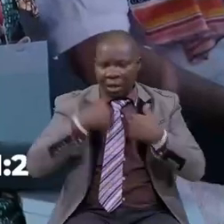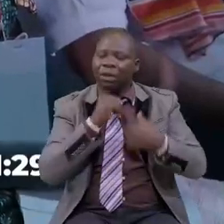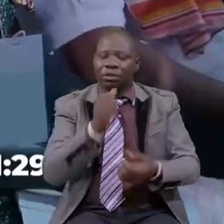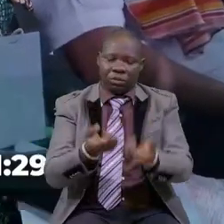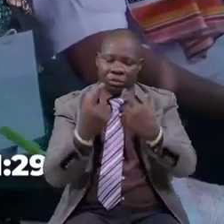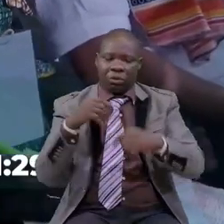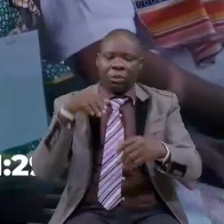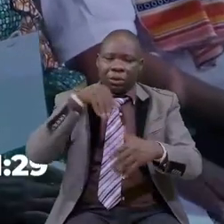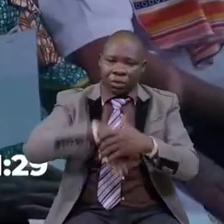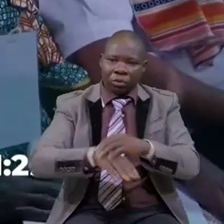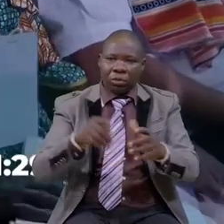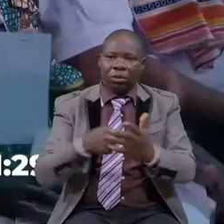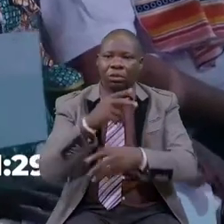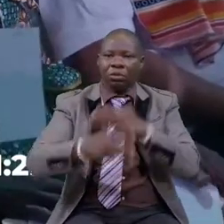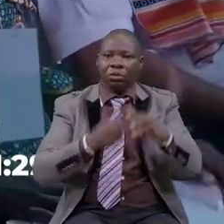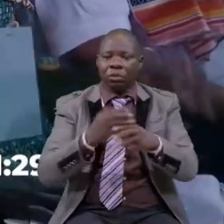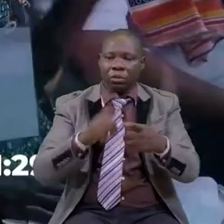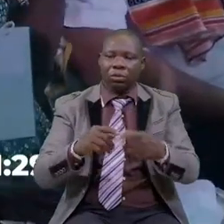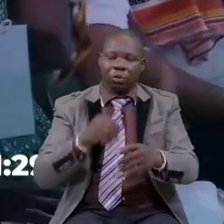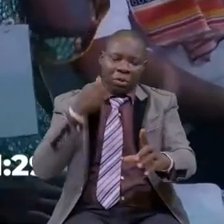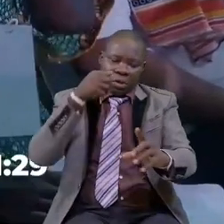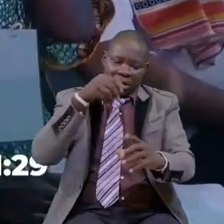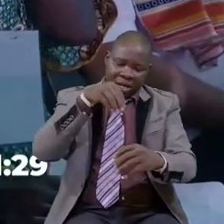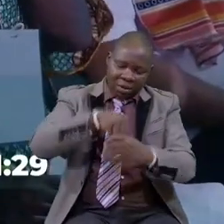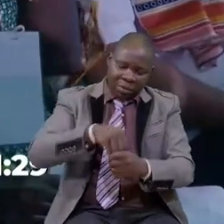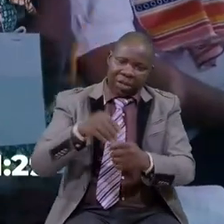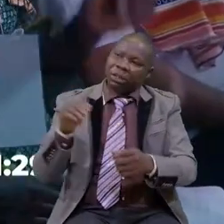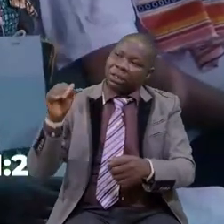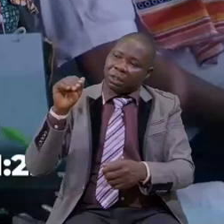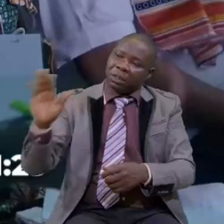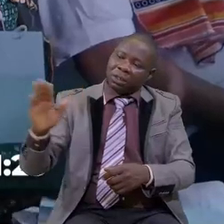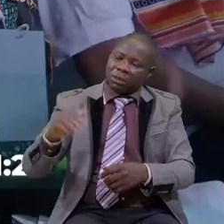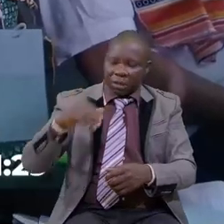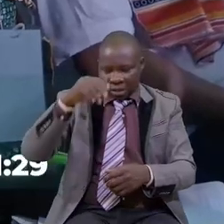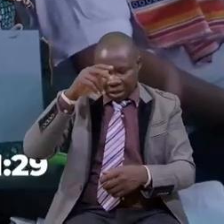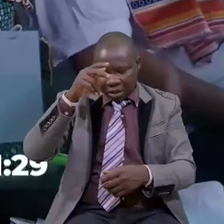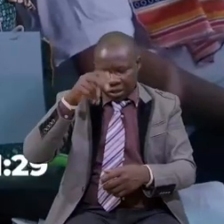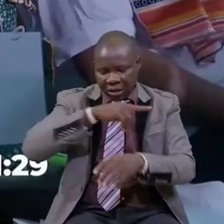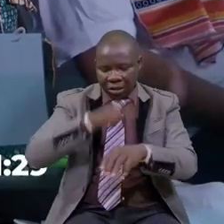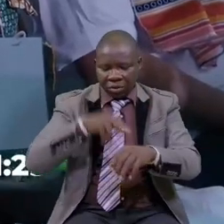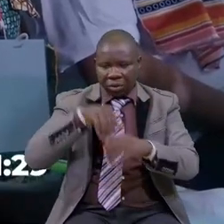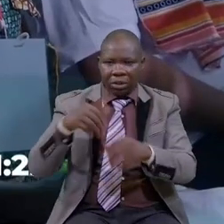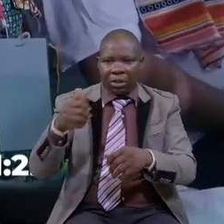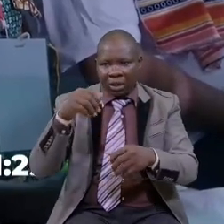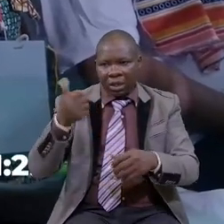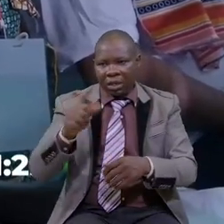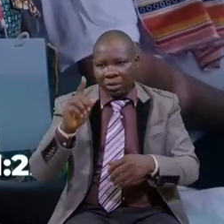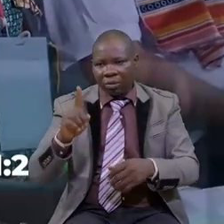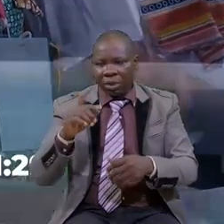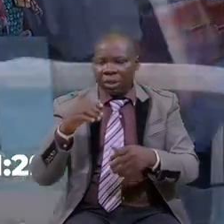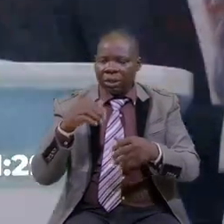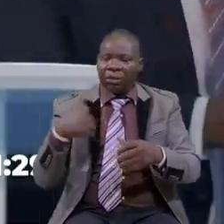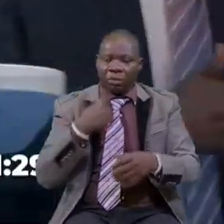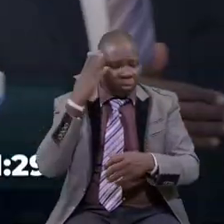nature à quiconque, nous allons mener une vie de justice, mais Satan est venu. Et maintenant, nous avons